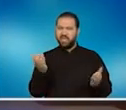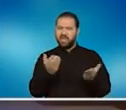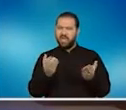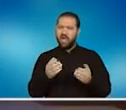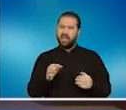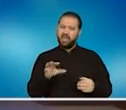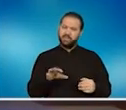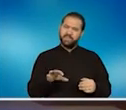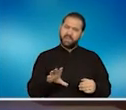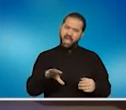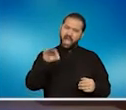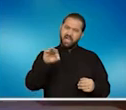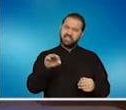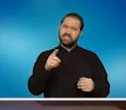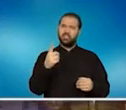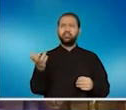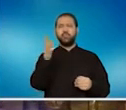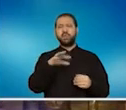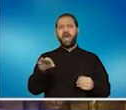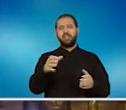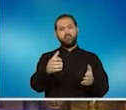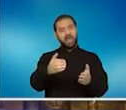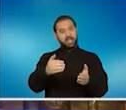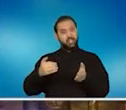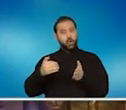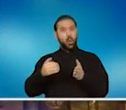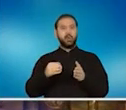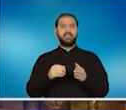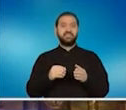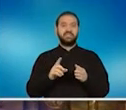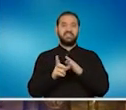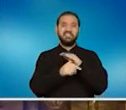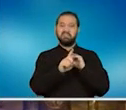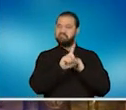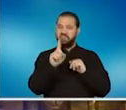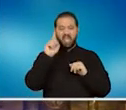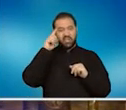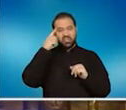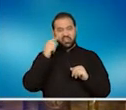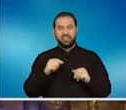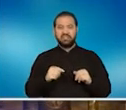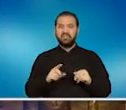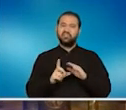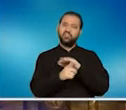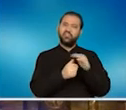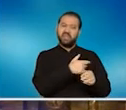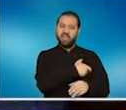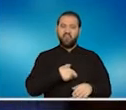fapt, altul l-a scos din anonimat sau chiar din